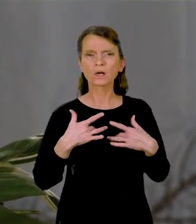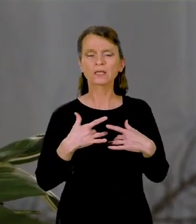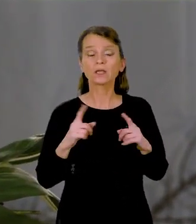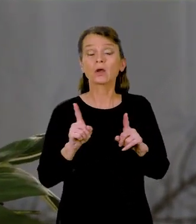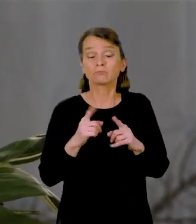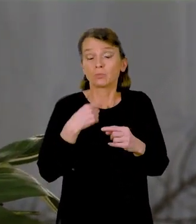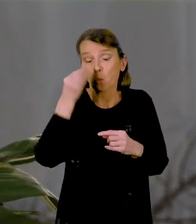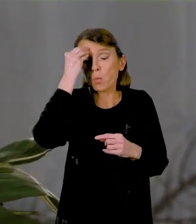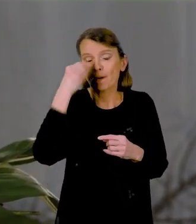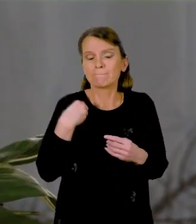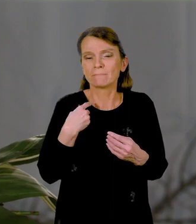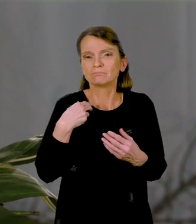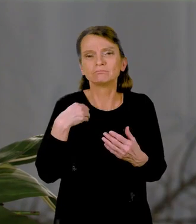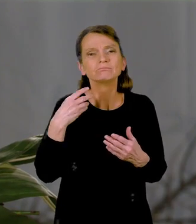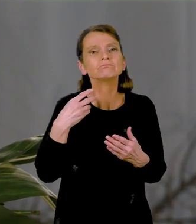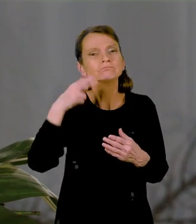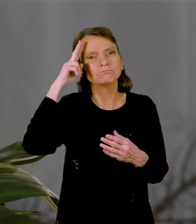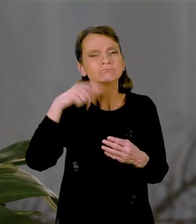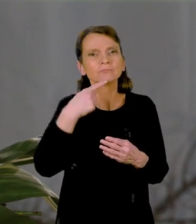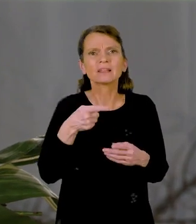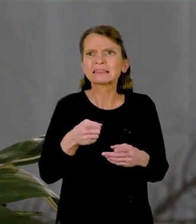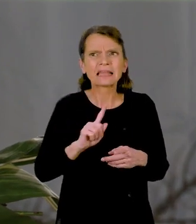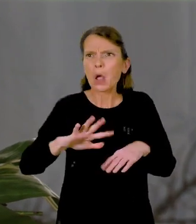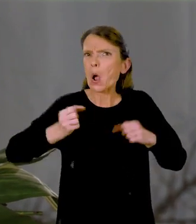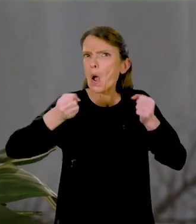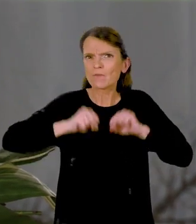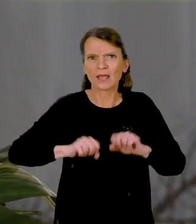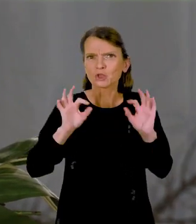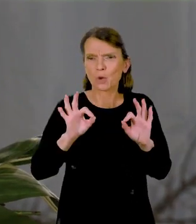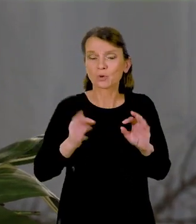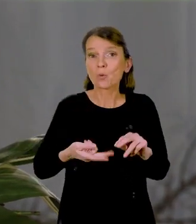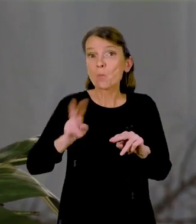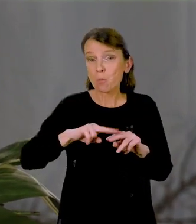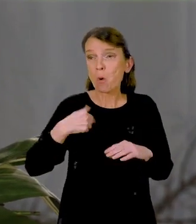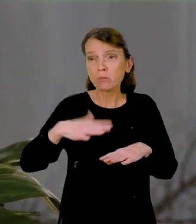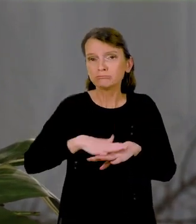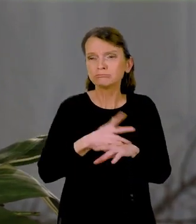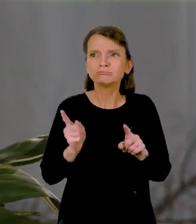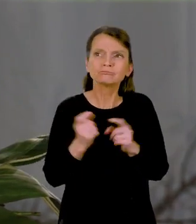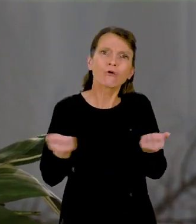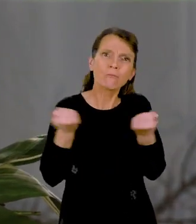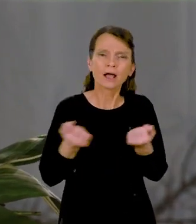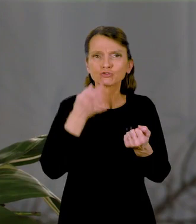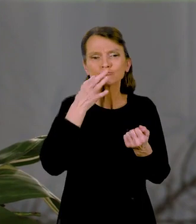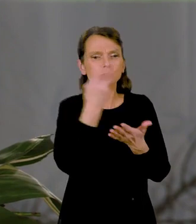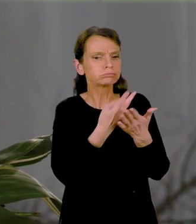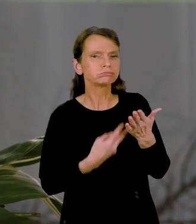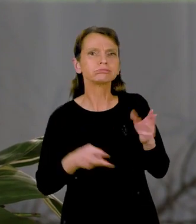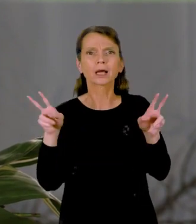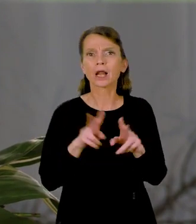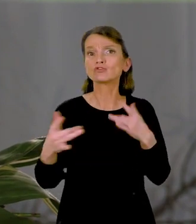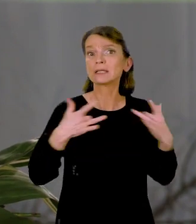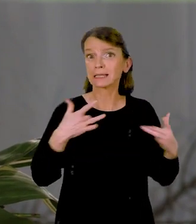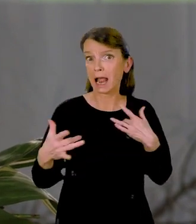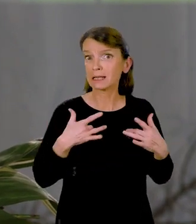to si upam trditi, ne obvladam prav dobro. Veliko bolj domače bi se denimo počutil, če bi imel zdaj pred sabo kakšen